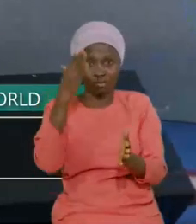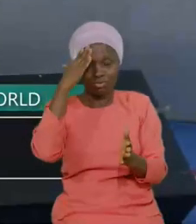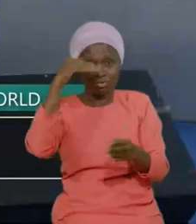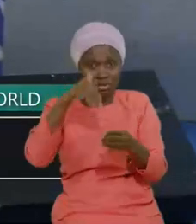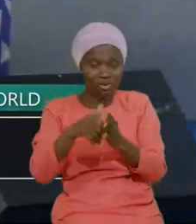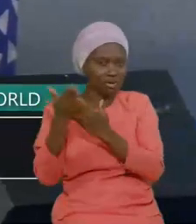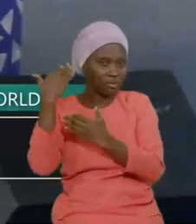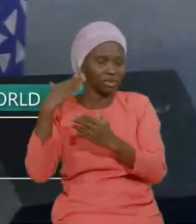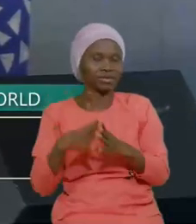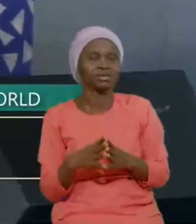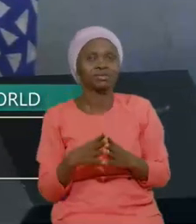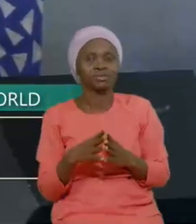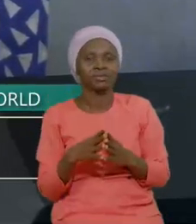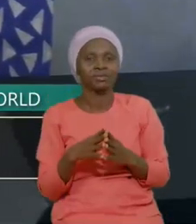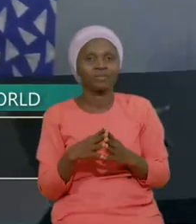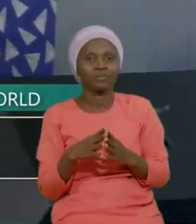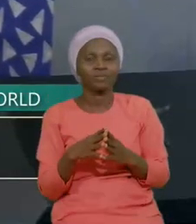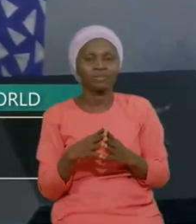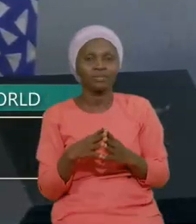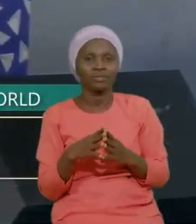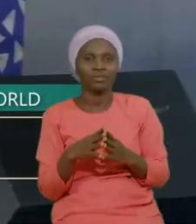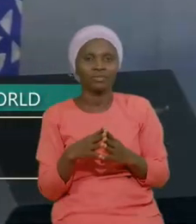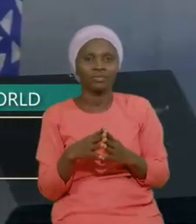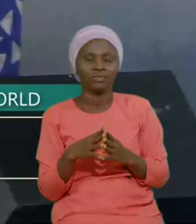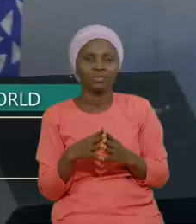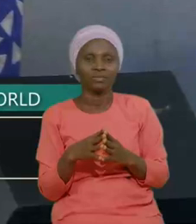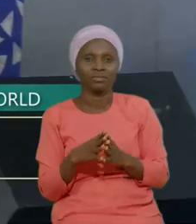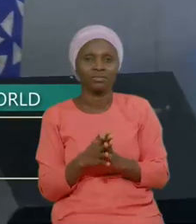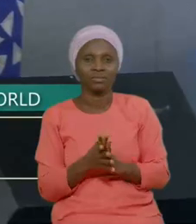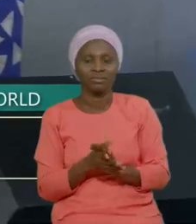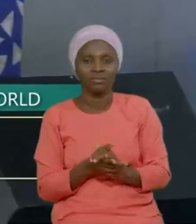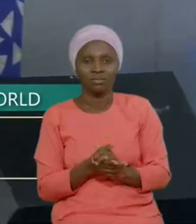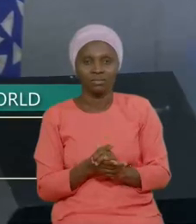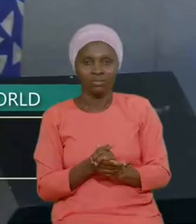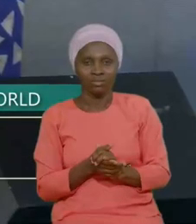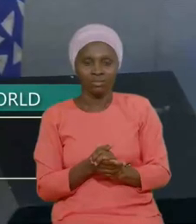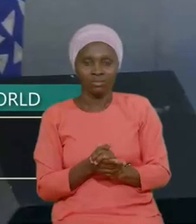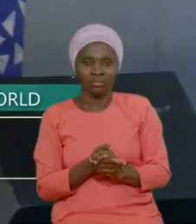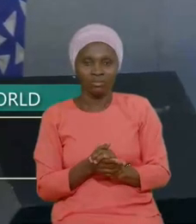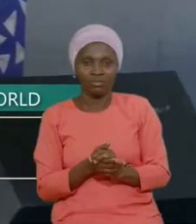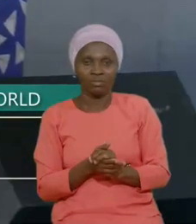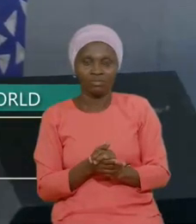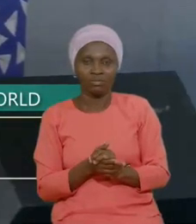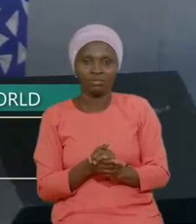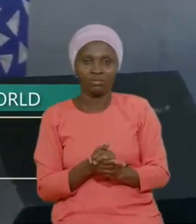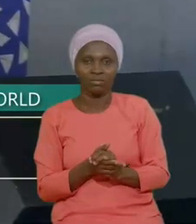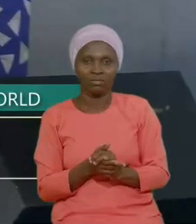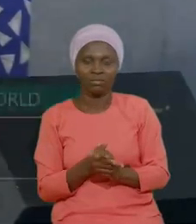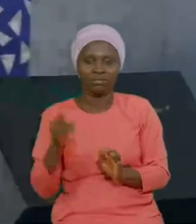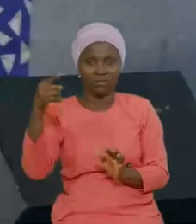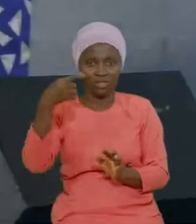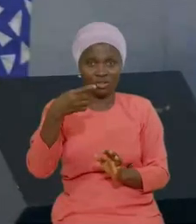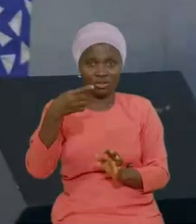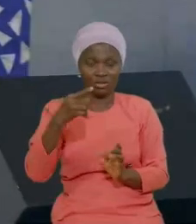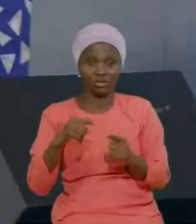Et donc, c'est cette foi en Dieu, le fait de t'appuyer, de compter sur le Tout-Puissant, qui fera que tu pourras aller